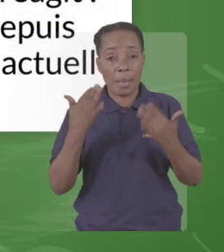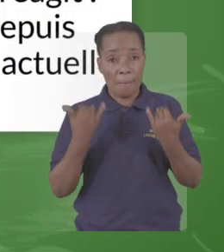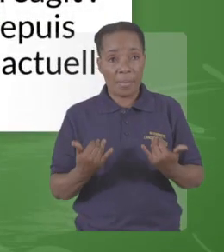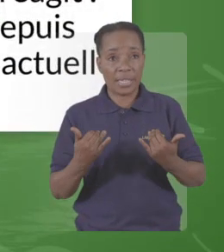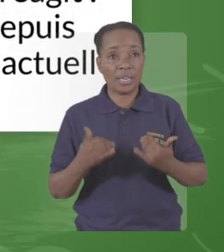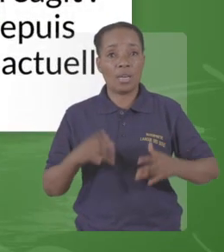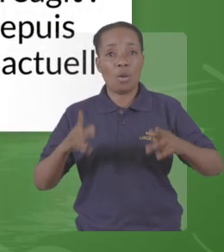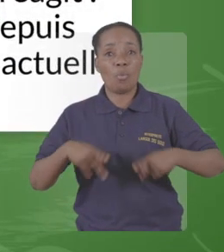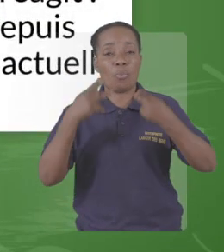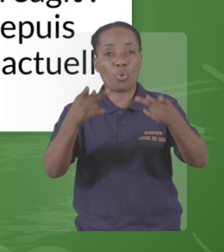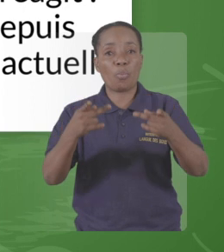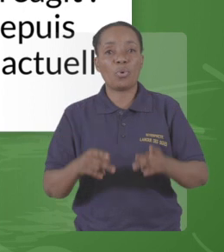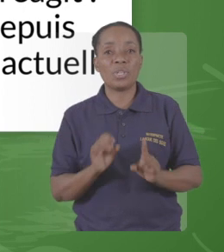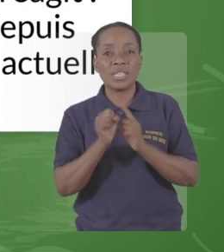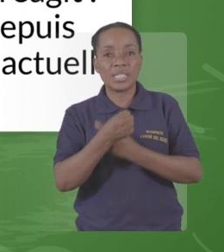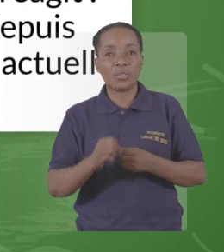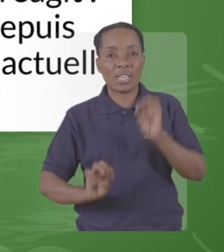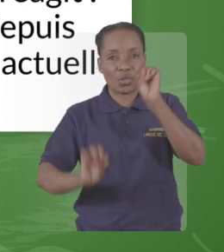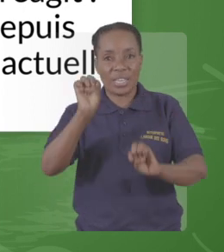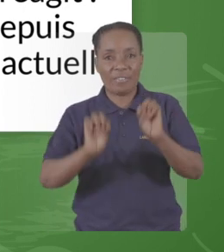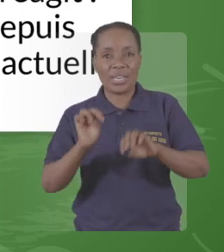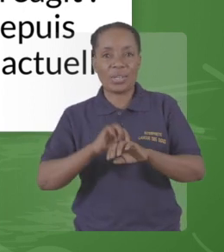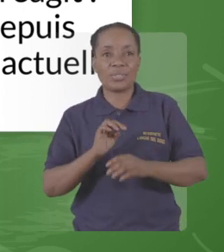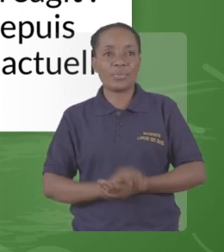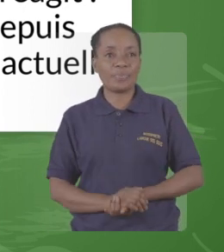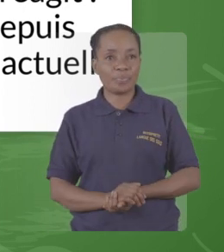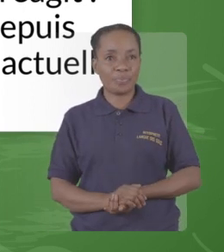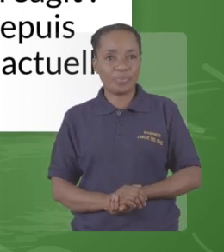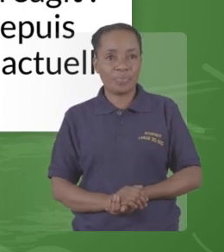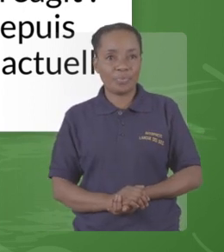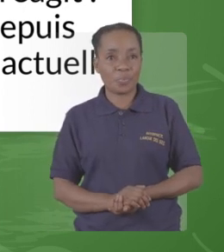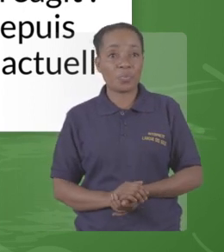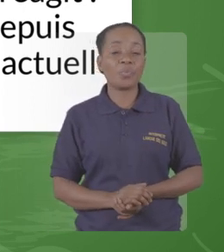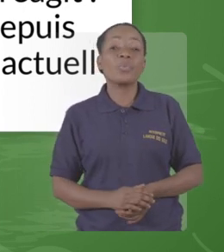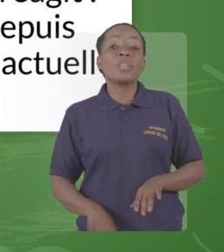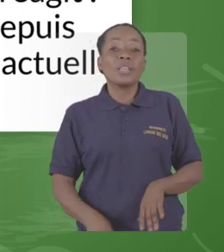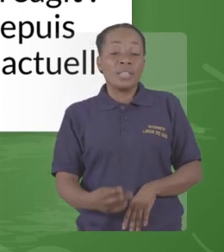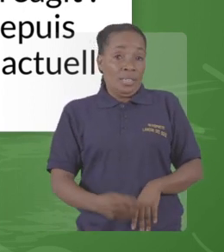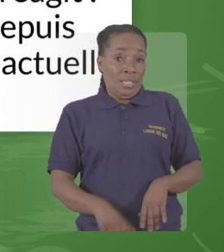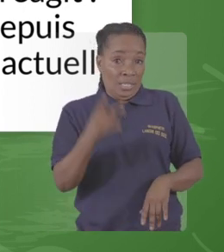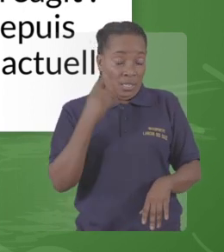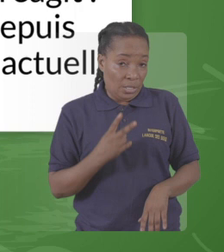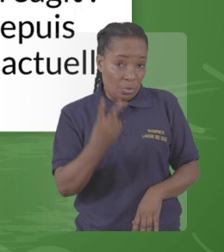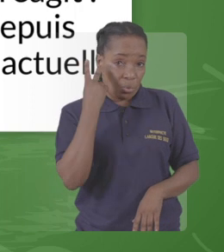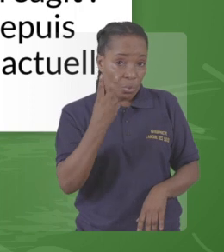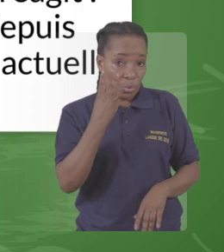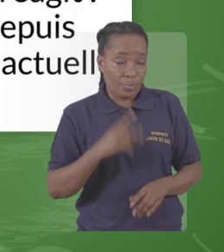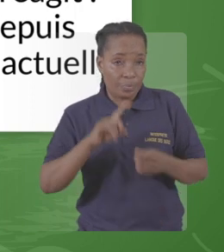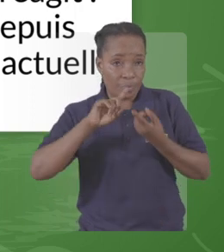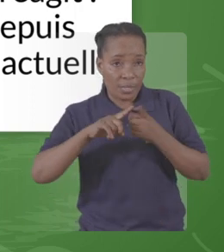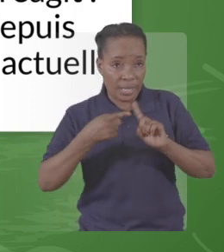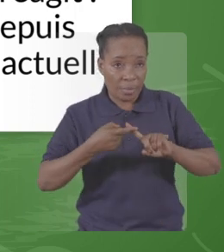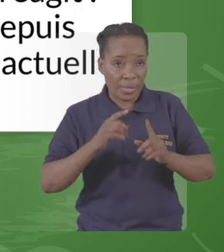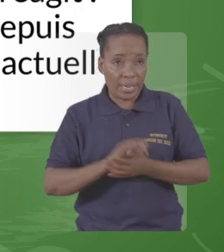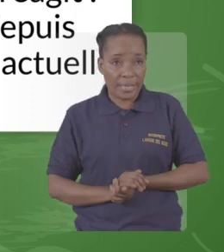une situation d'évaluation. Dans le cadre du renforcement des acquis de la leçon portant sur